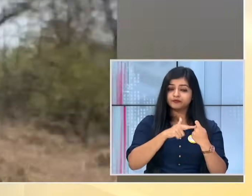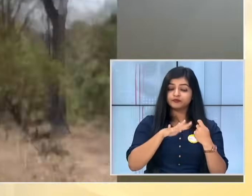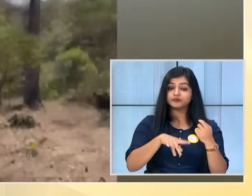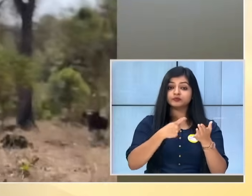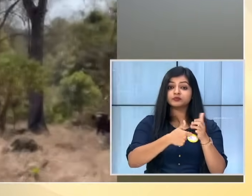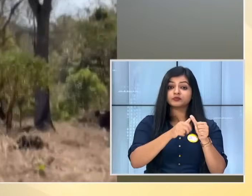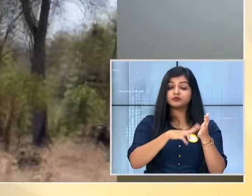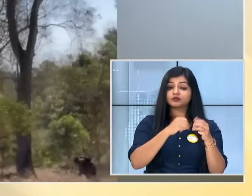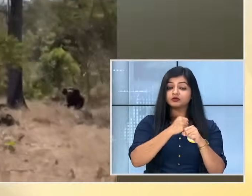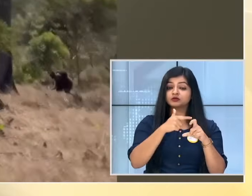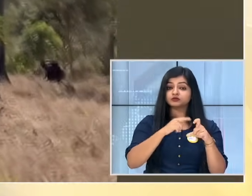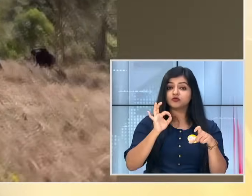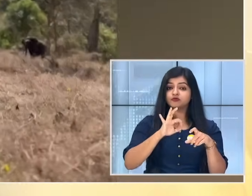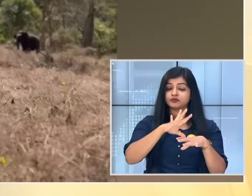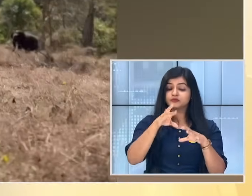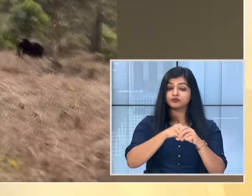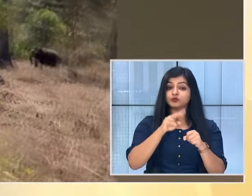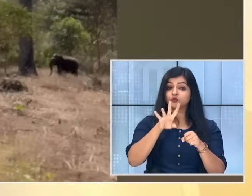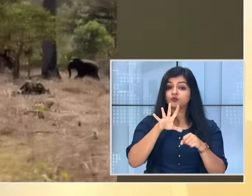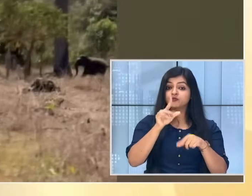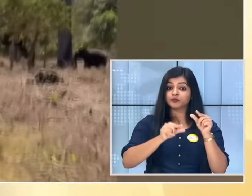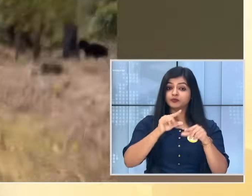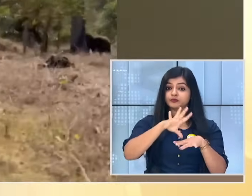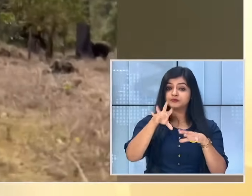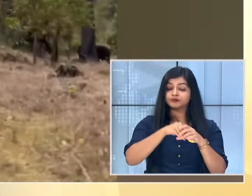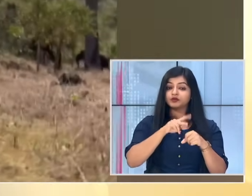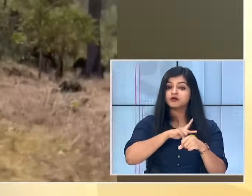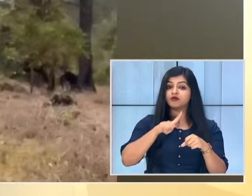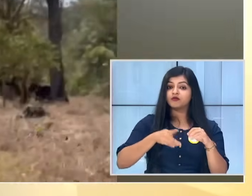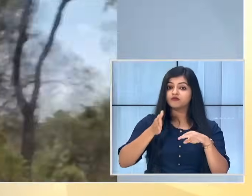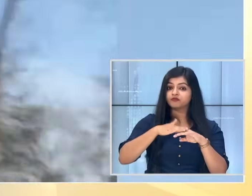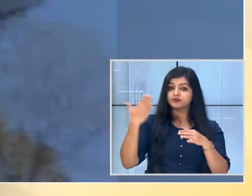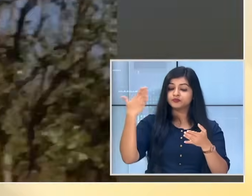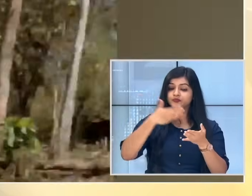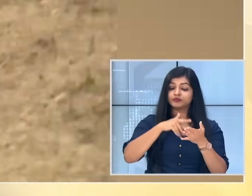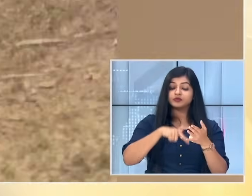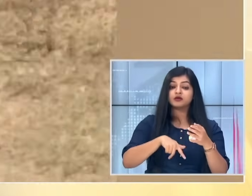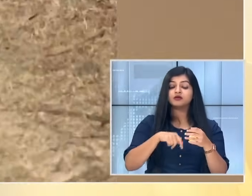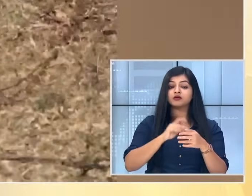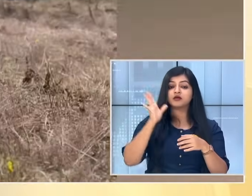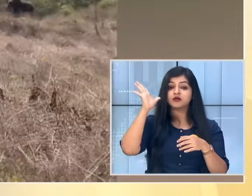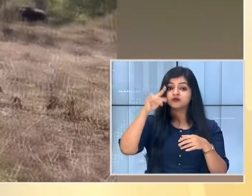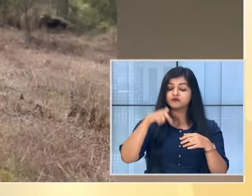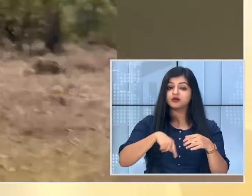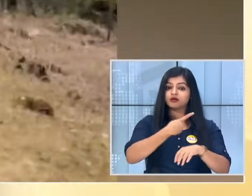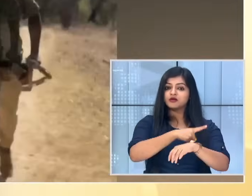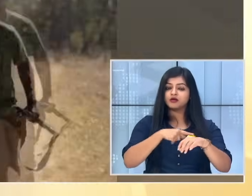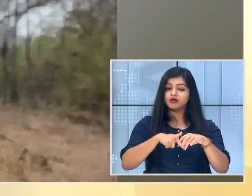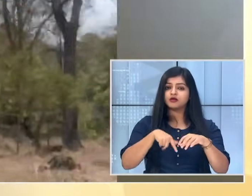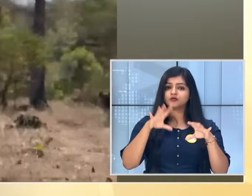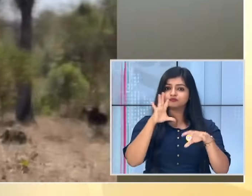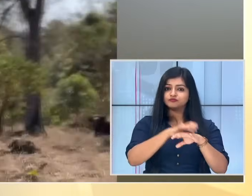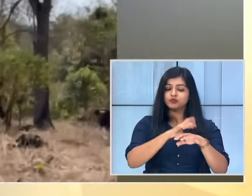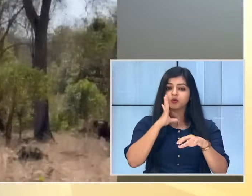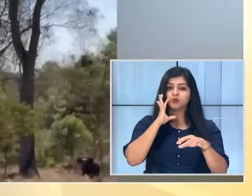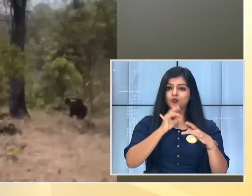ഓഫീസറുടെ നേതൃത്വത്തിൽ 25-അംഗ സംഘമാണ് വന്നിട്ടുള്ളത്. എലിഫന്റ് ടൈഗർ ടാസ്ക് ഫോഴ്സ് ആണ് അവരുടെ നേതൃത്വത്തിലുള്ള 25-അംഗ സംഘമാണ് എത്തിയിട്ടുള്ളത്. നേരത്തെ